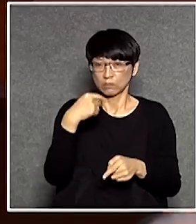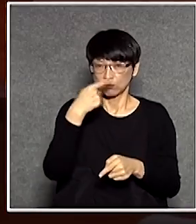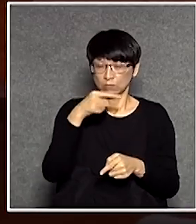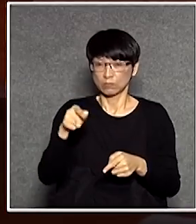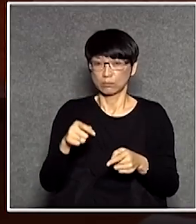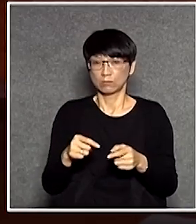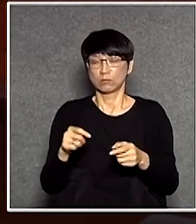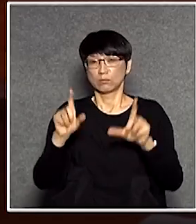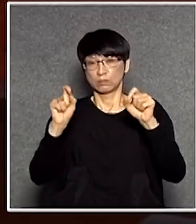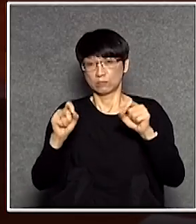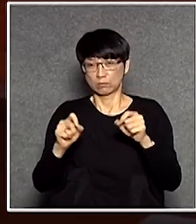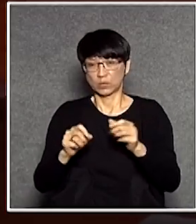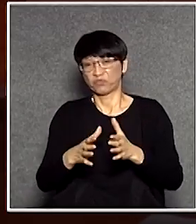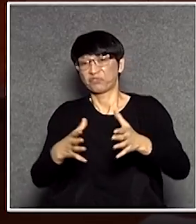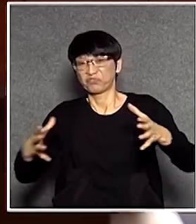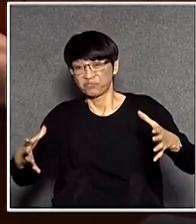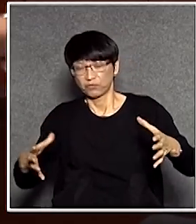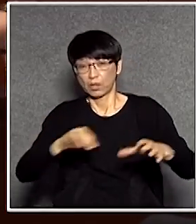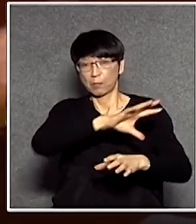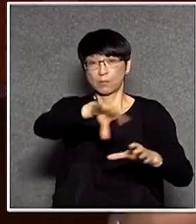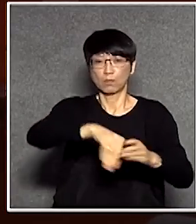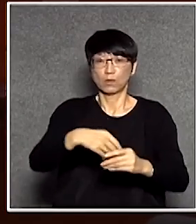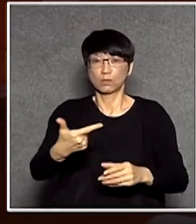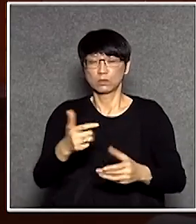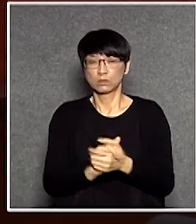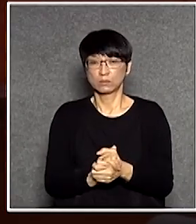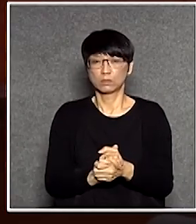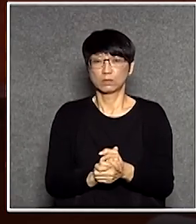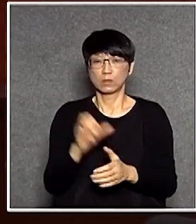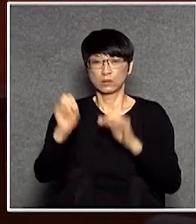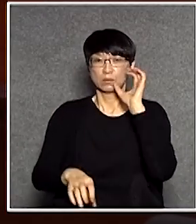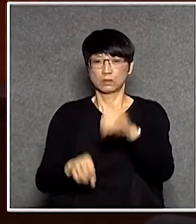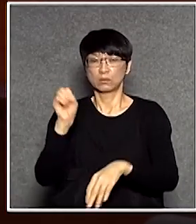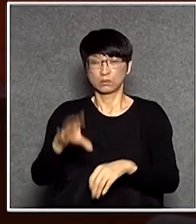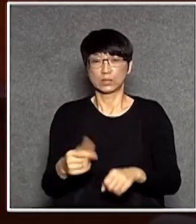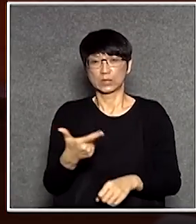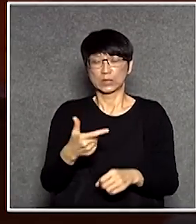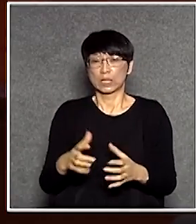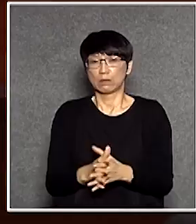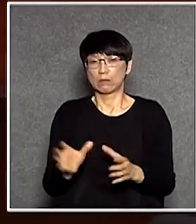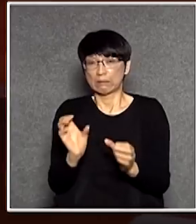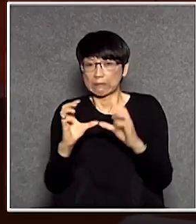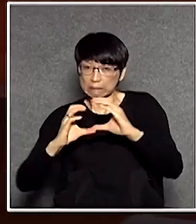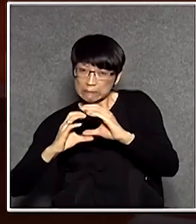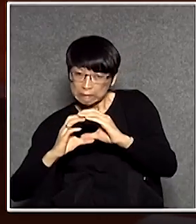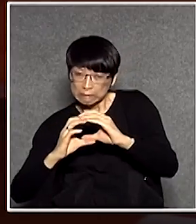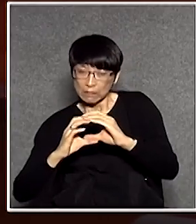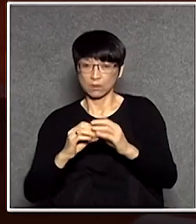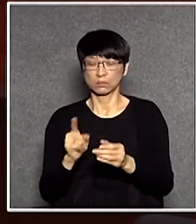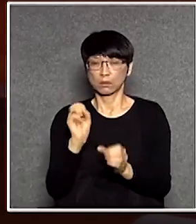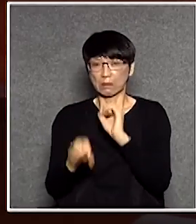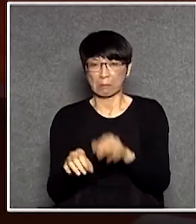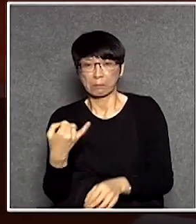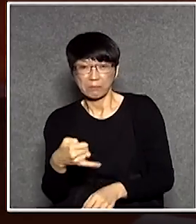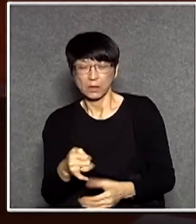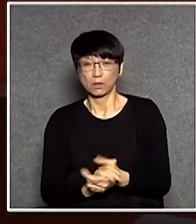就好啦。咁樣垃圾桶就要闊啲，唔好整到而家咁窄，整個咁嘅垃圾桶係咪？